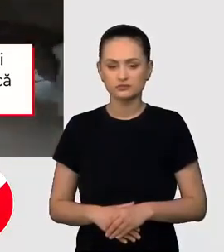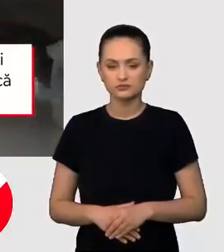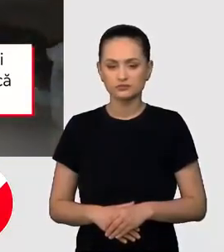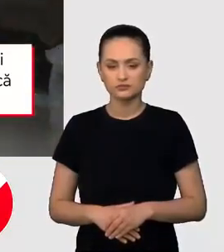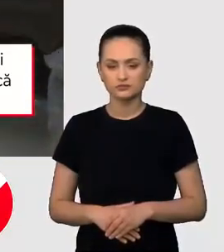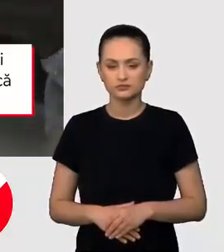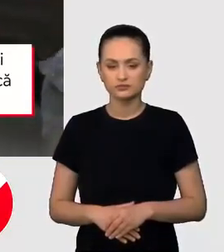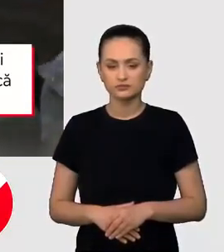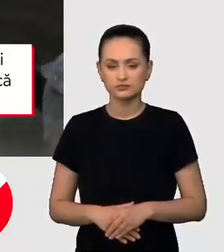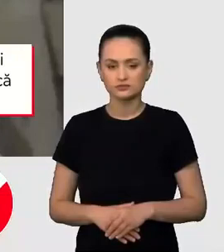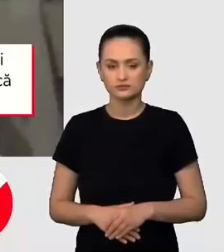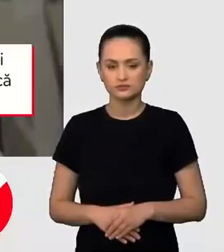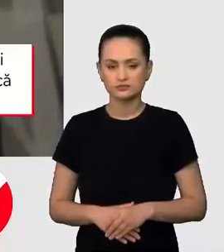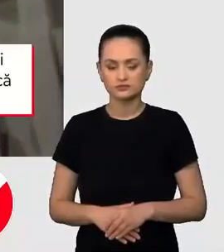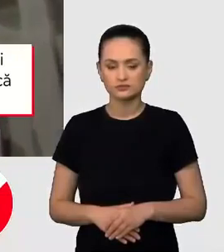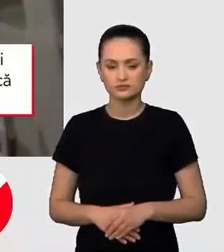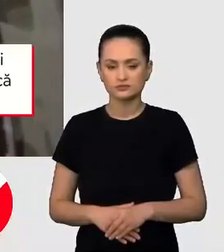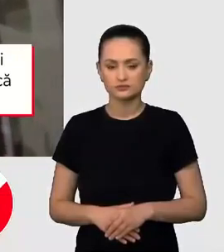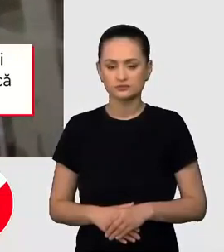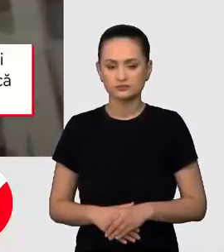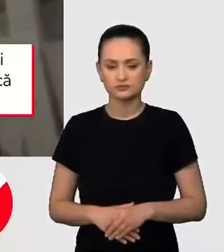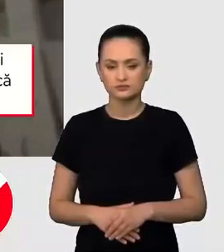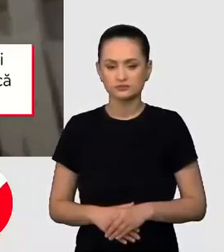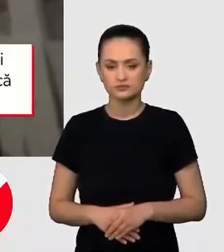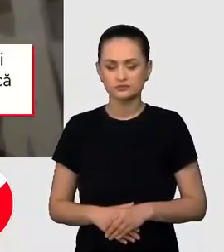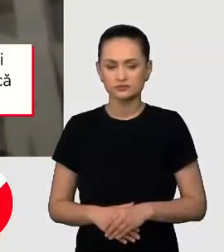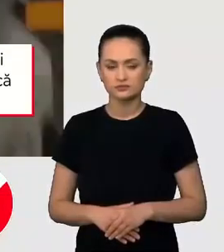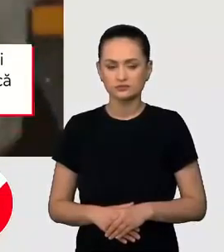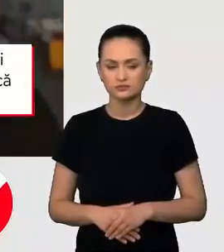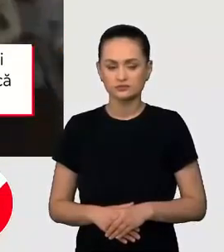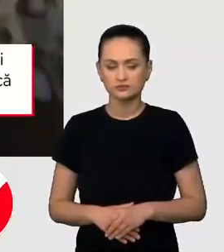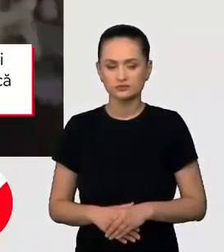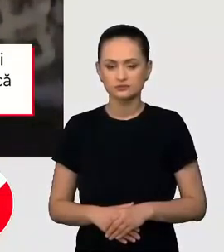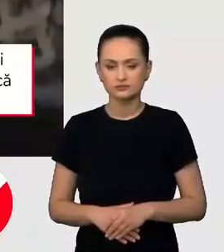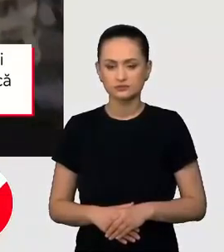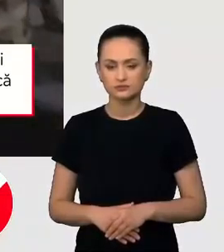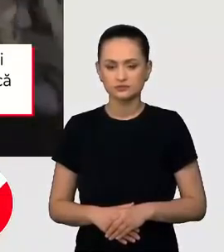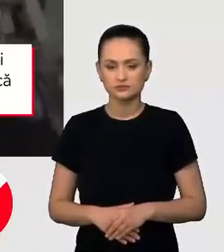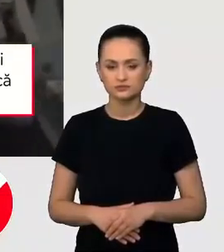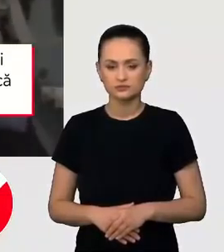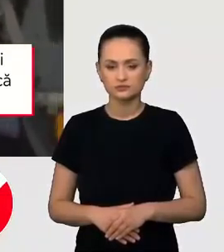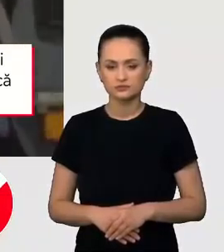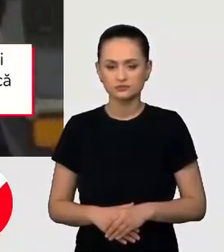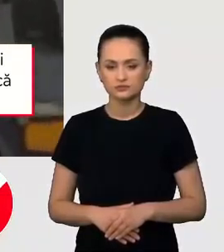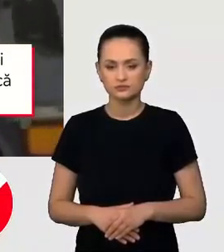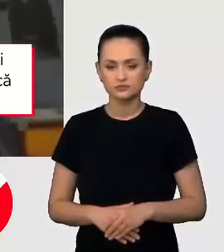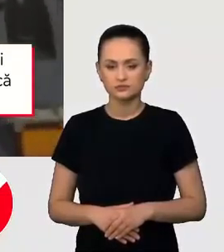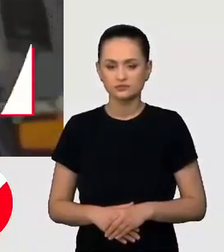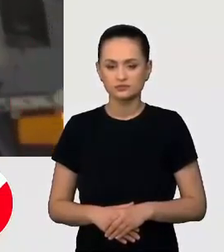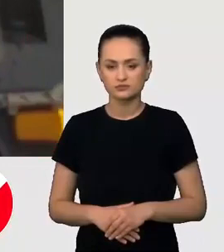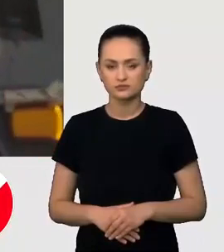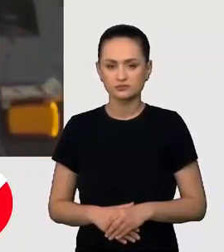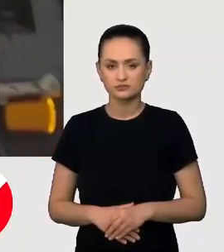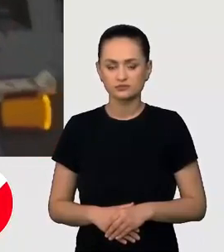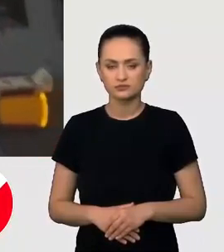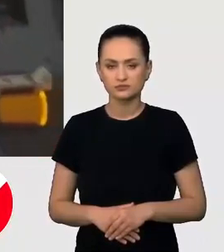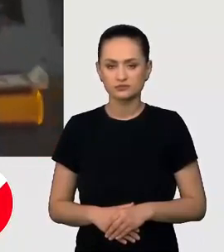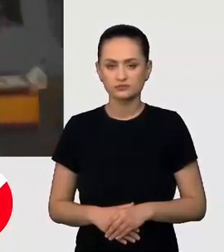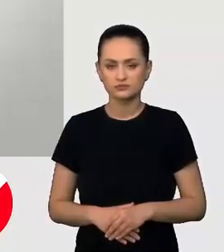să nu avem un conflict pe teritoriul european, Finlanda fiind, dacă vreți, în centrul acestor negocieri.